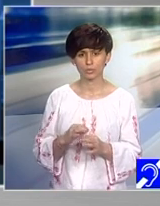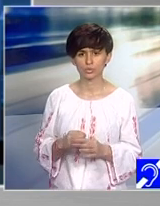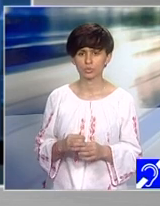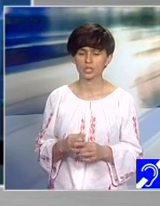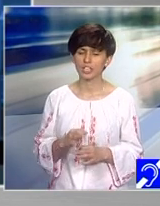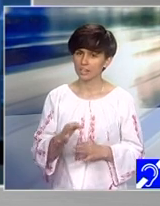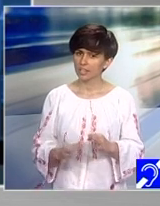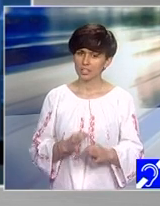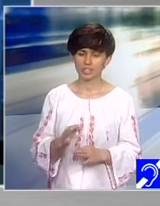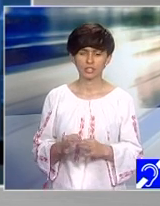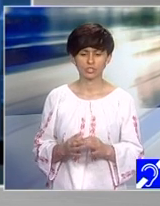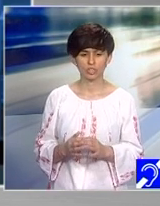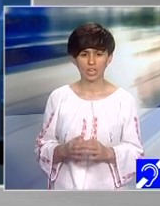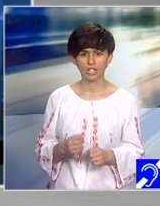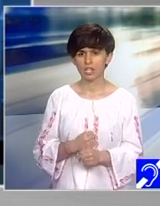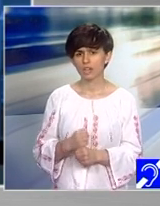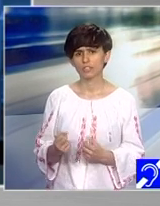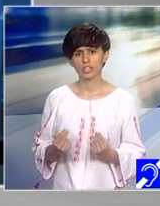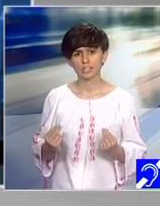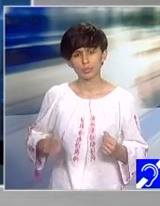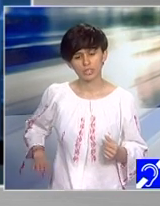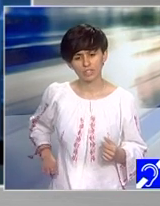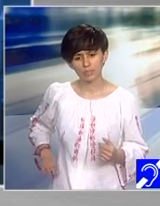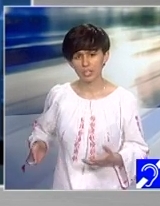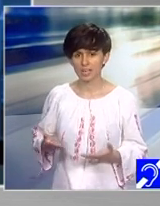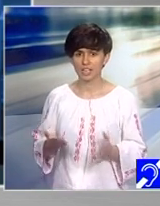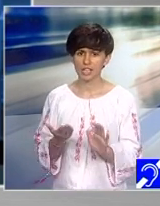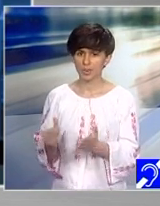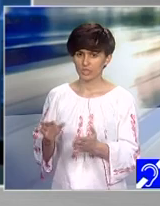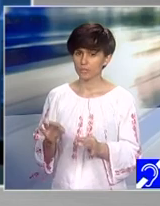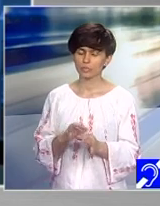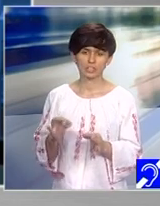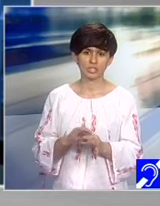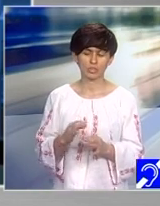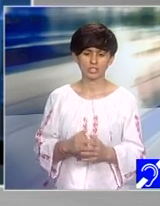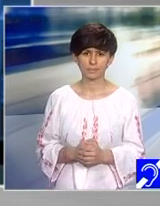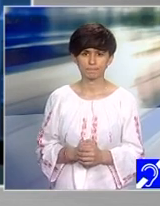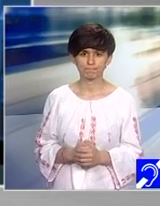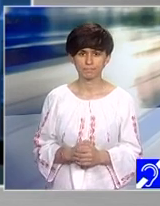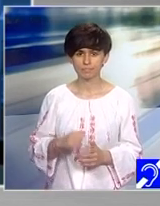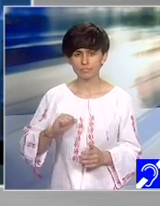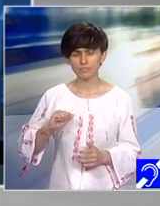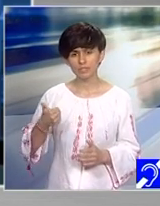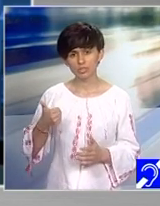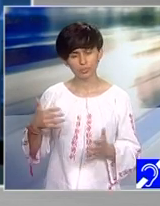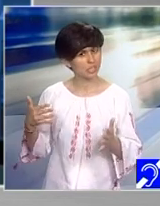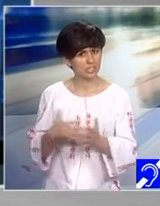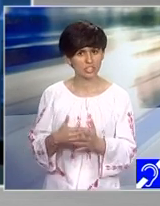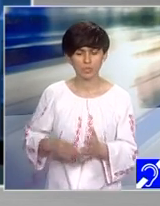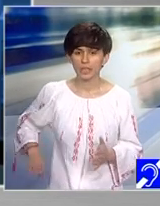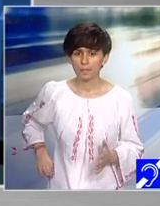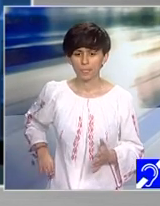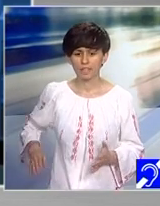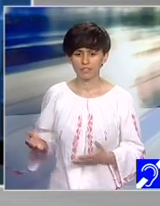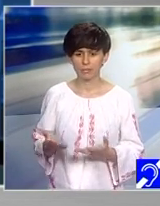Coruneanu. Foarte multe doamne care s-au apucat să coasă. 11.000 de femei care... 12.000 care... Așa